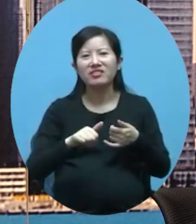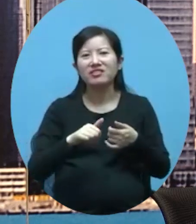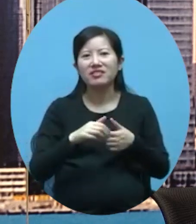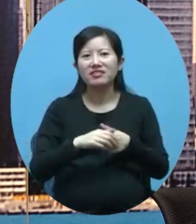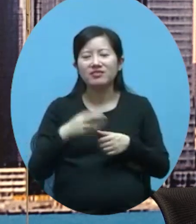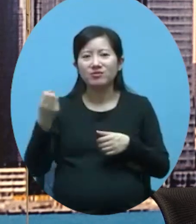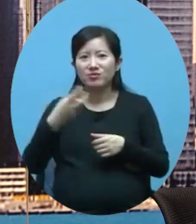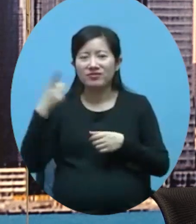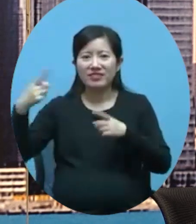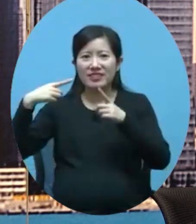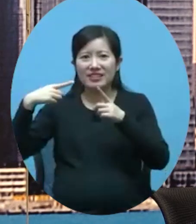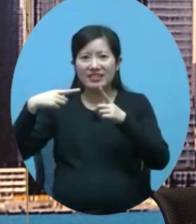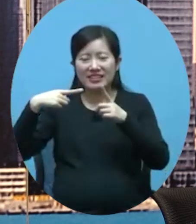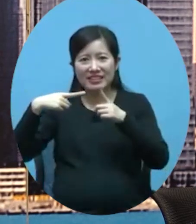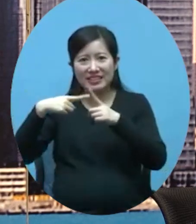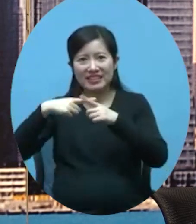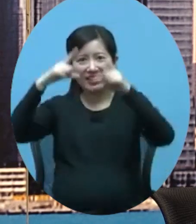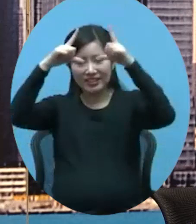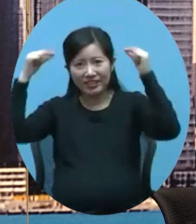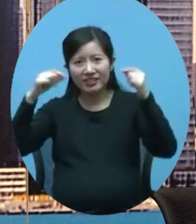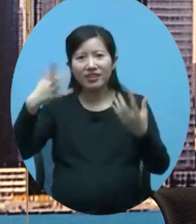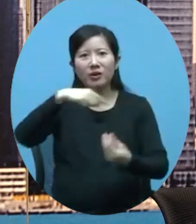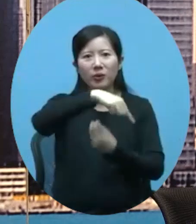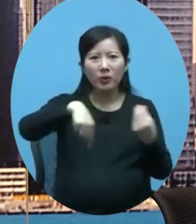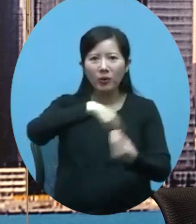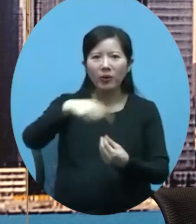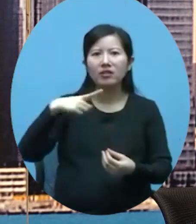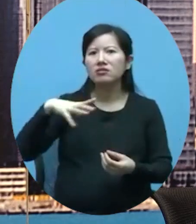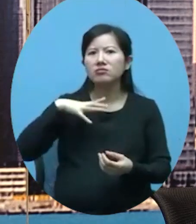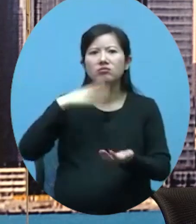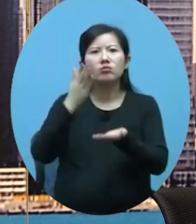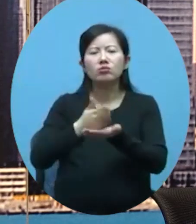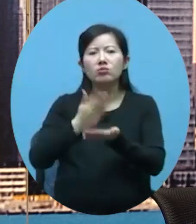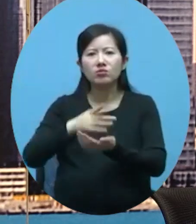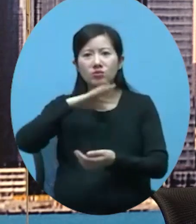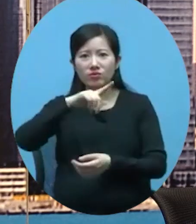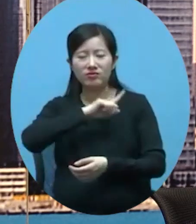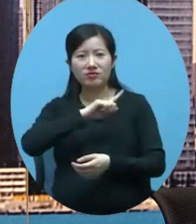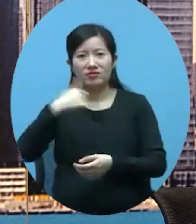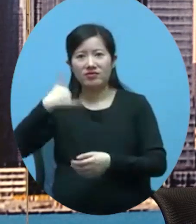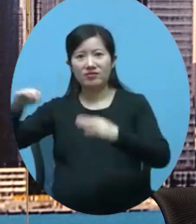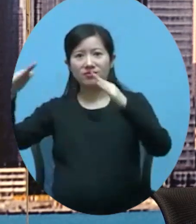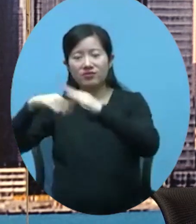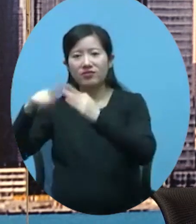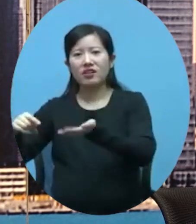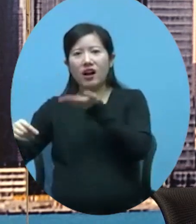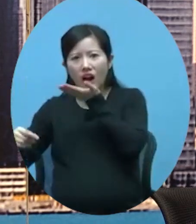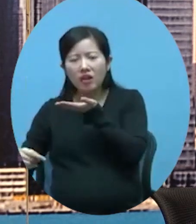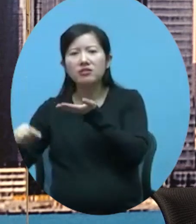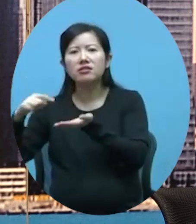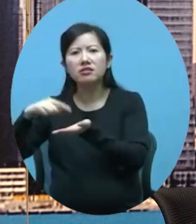需要的人以及環境完全是不同的但如果回到家這個方法絕對是方便一些還有